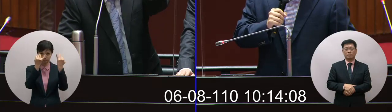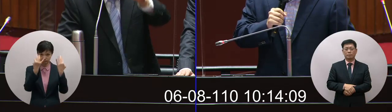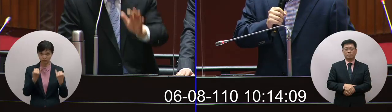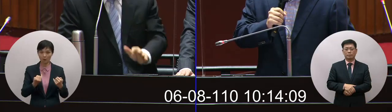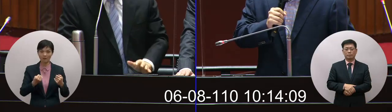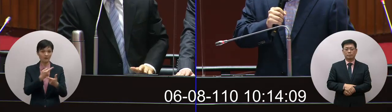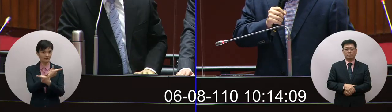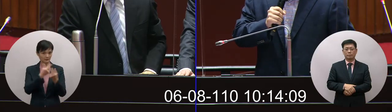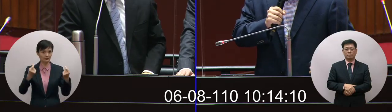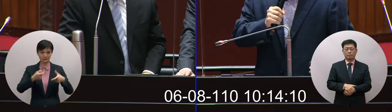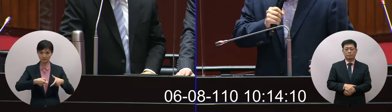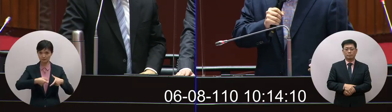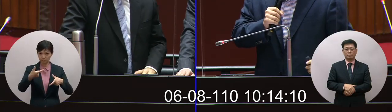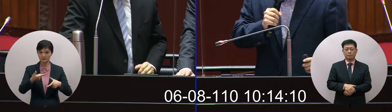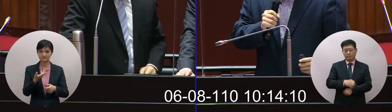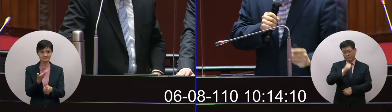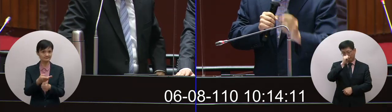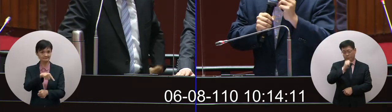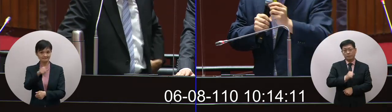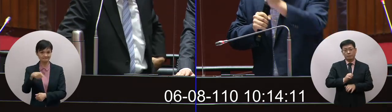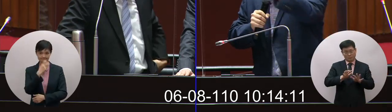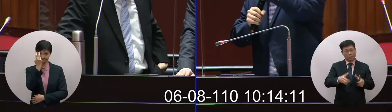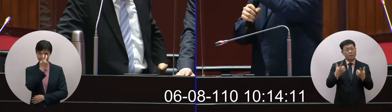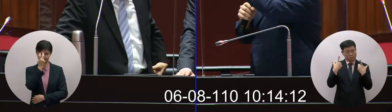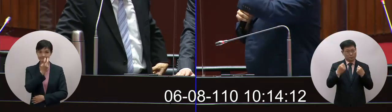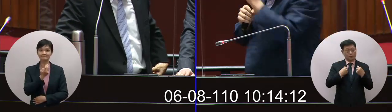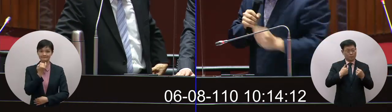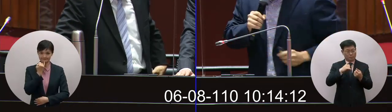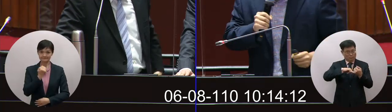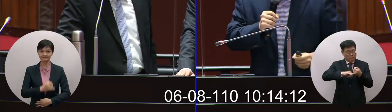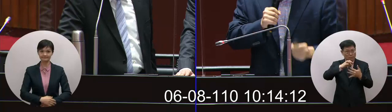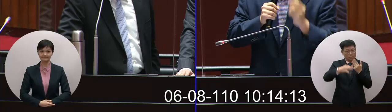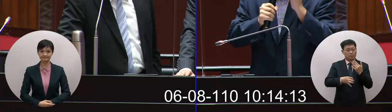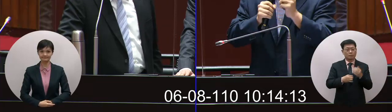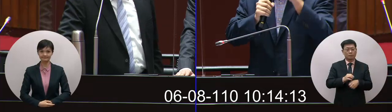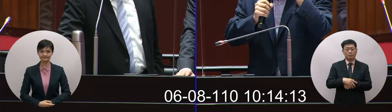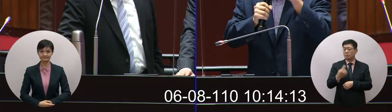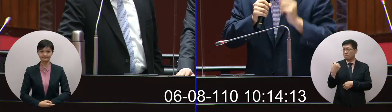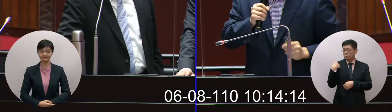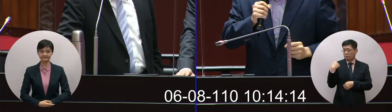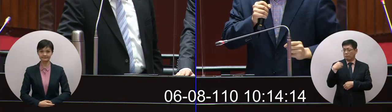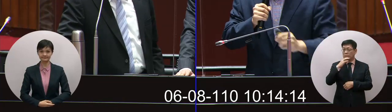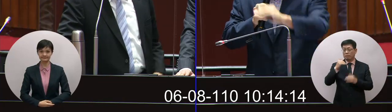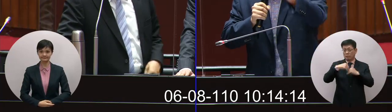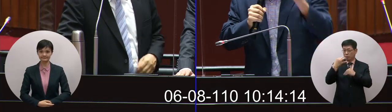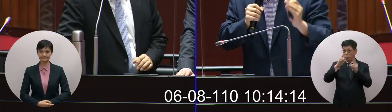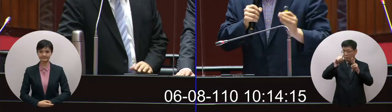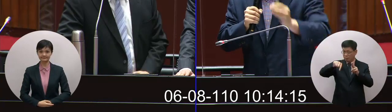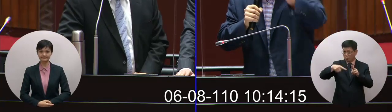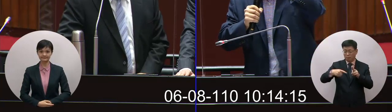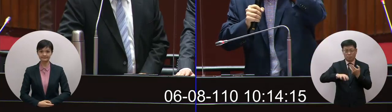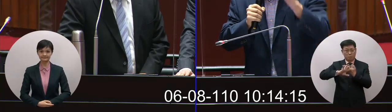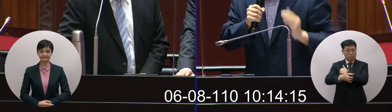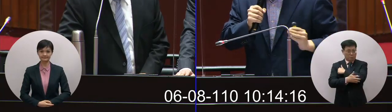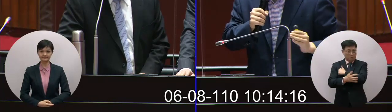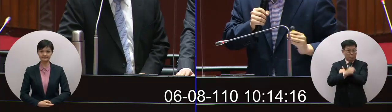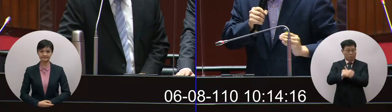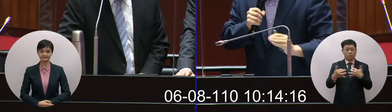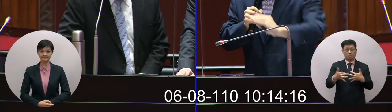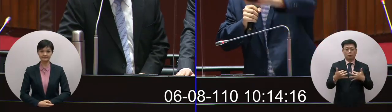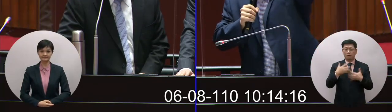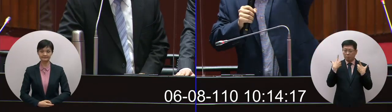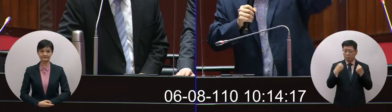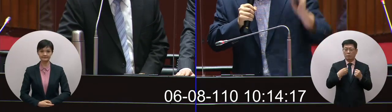布供大家检验的。 好，所以要有一个标准来。那下一个就是说，咱的迄个晶圆店这移工的问题，那因为桃竹竹